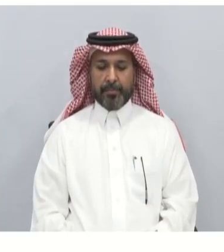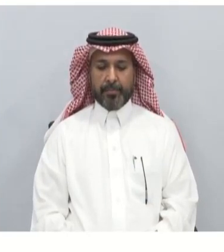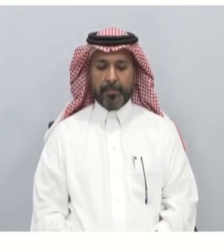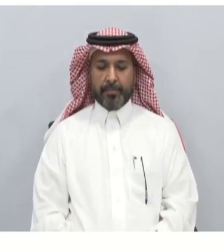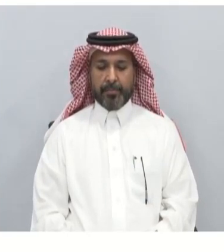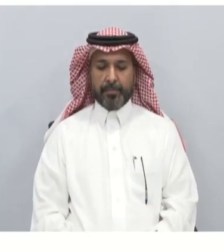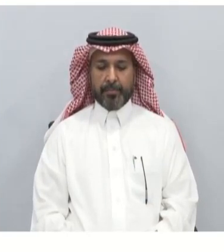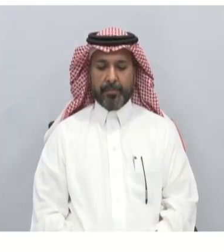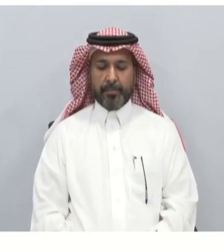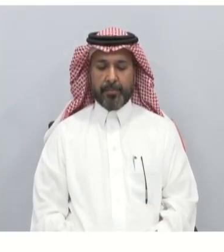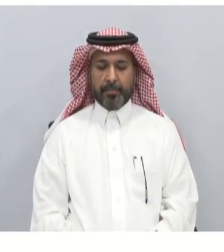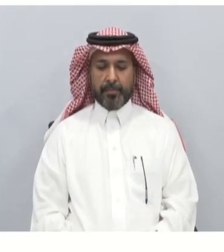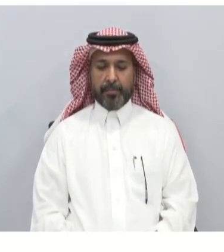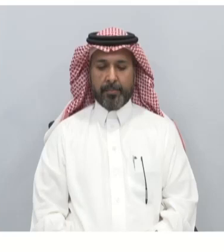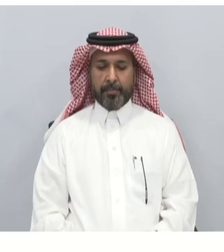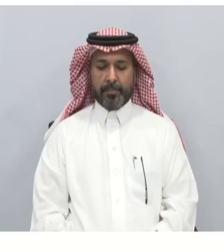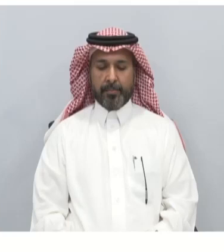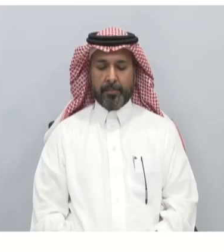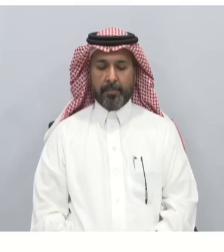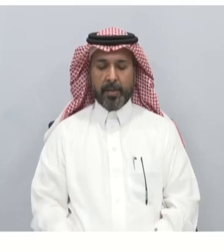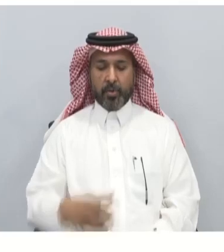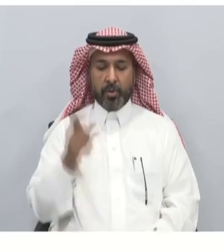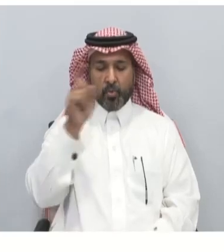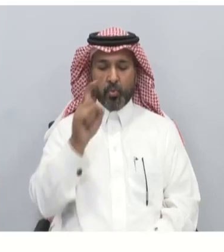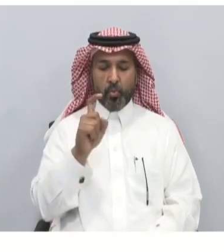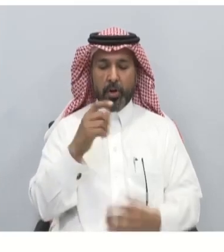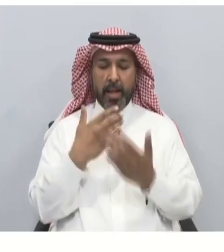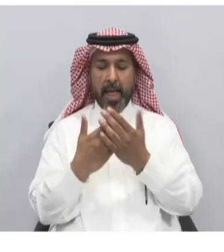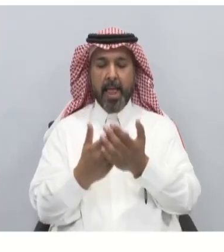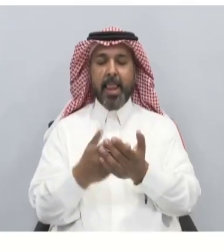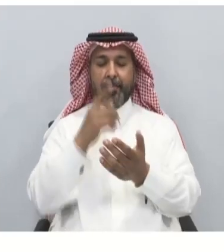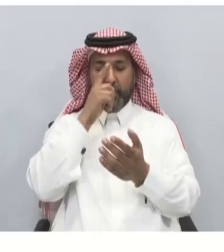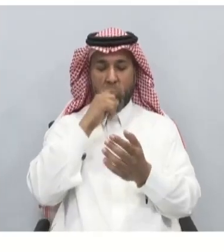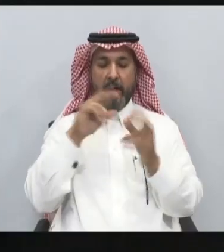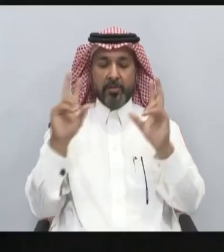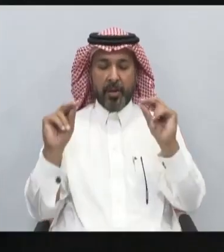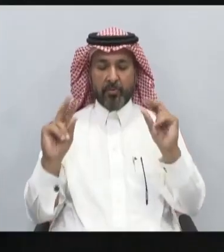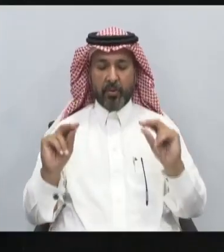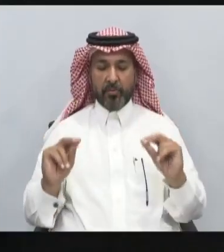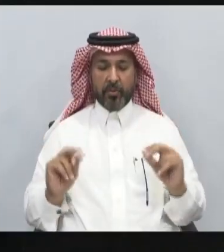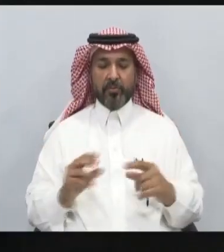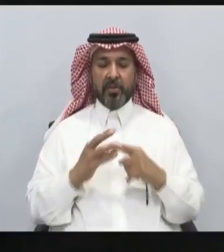ليس ضروريا أن نتحقق، فقط نأخذ حدين متتاليين ونطرح الحد